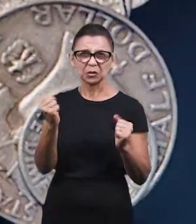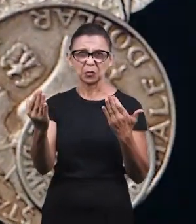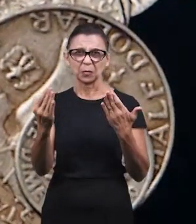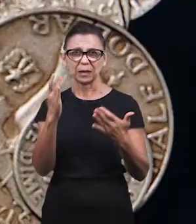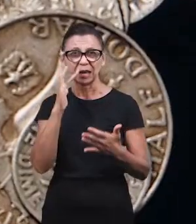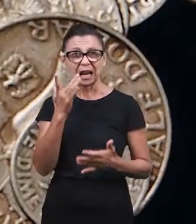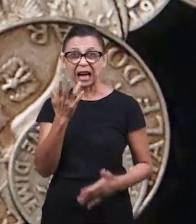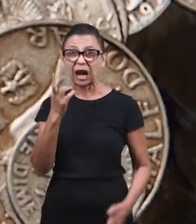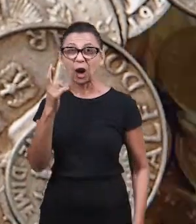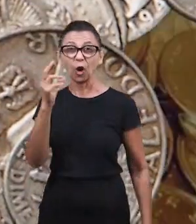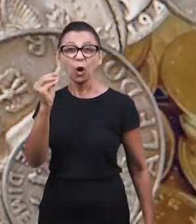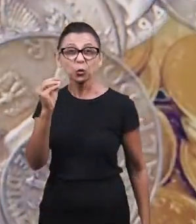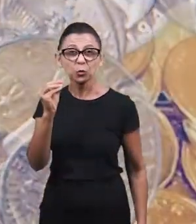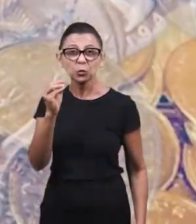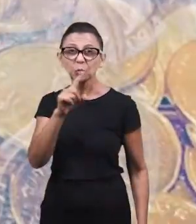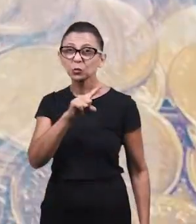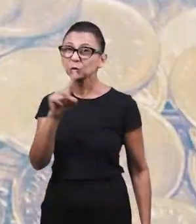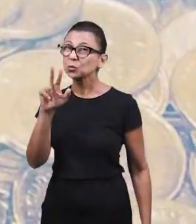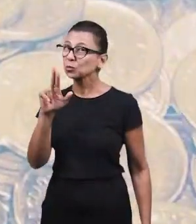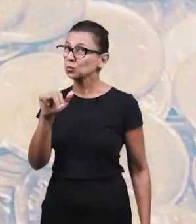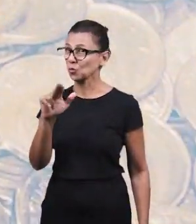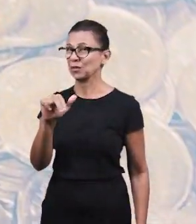не сравнится с золотом,